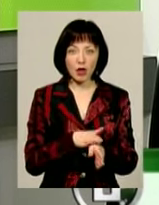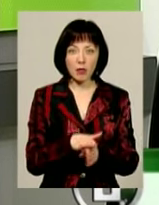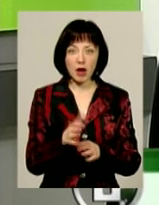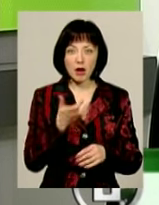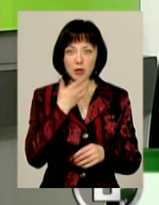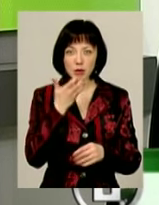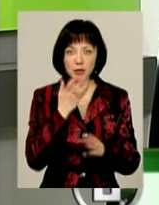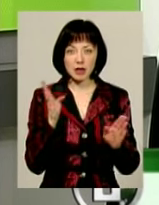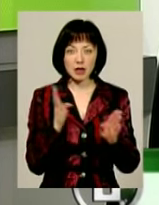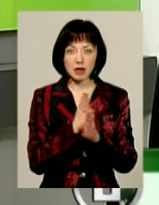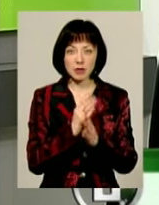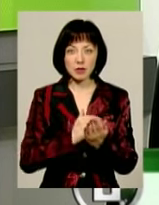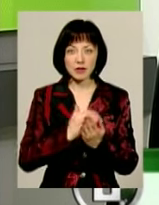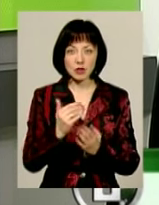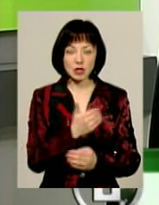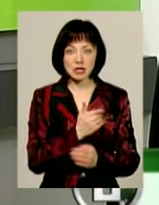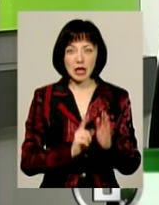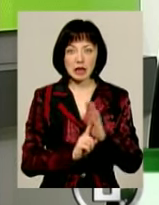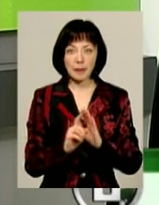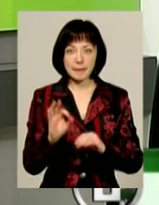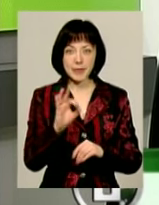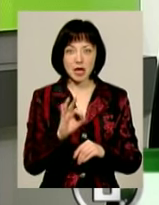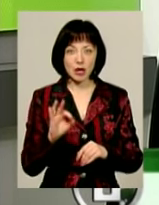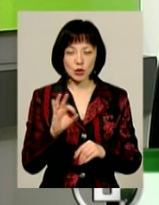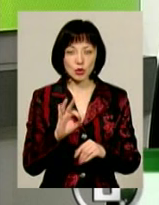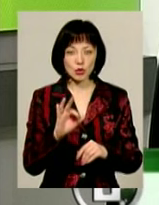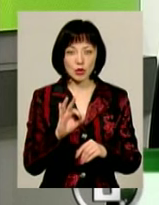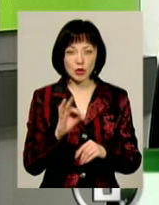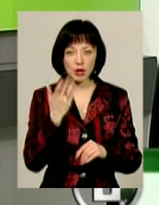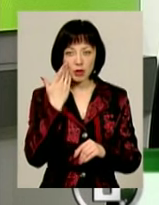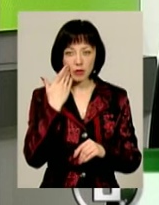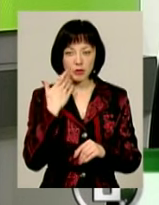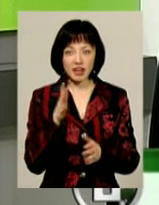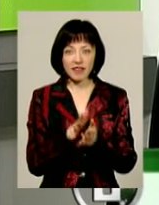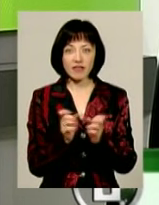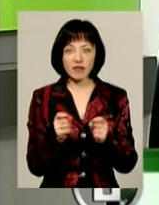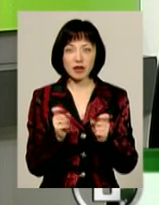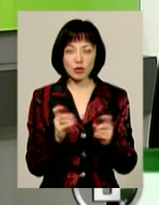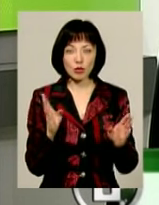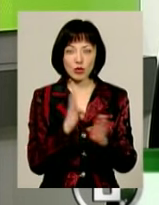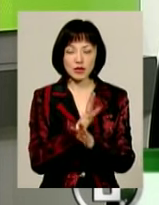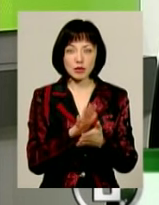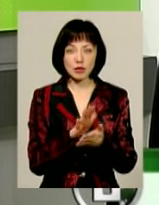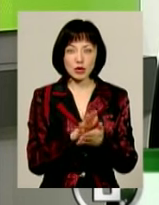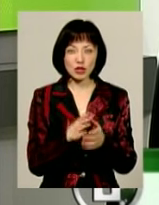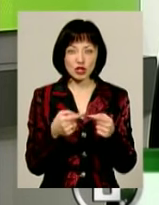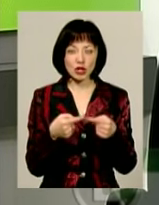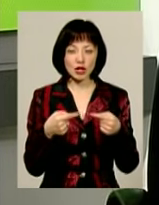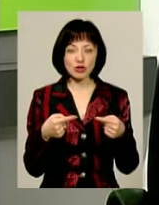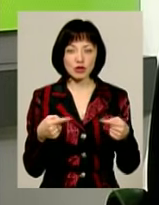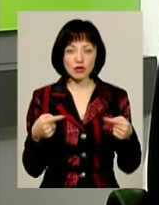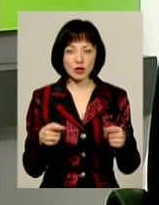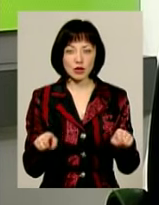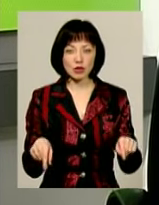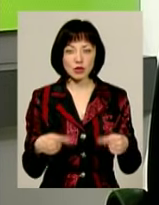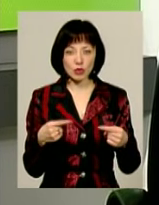клімату, підвищується температура. При викидах в атмосферне повітря забруднюючих речовин